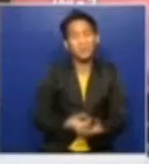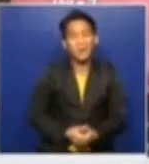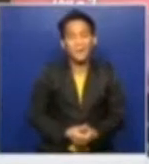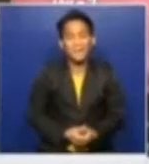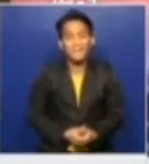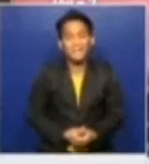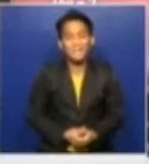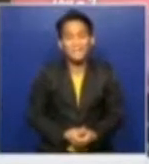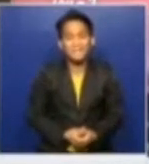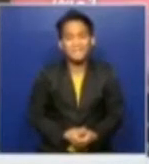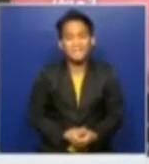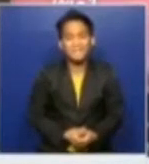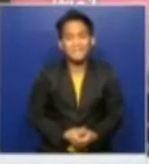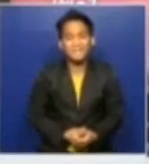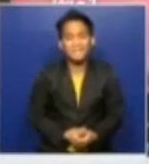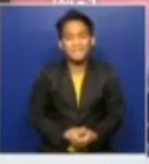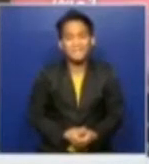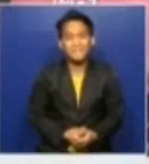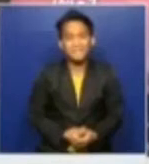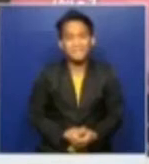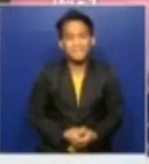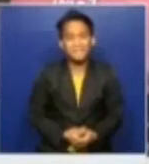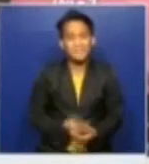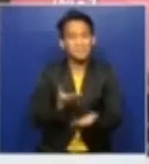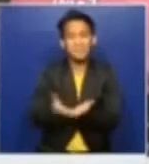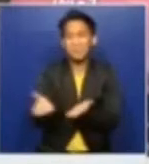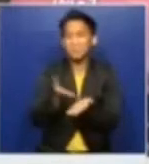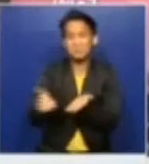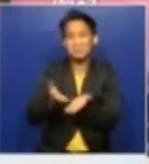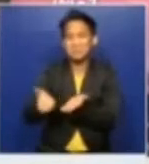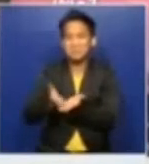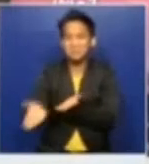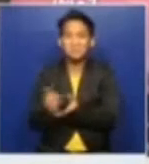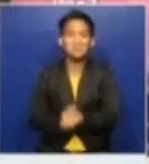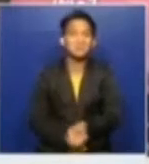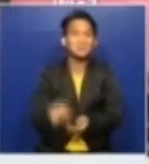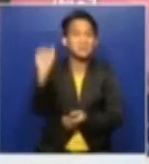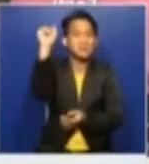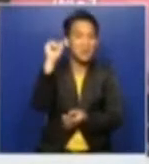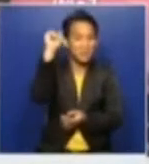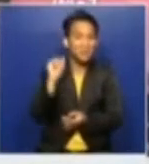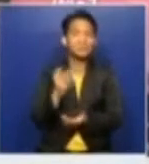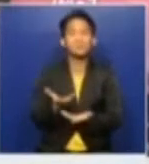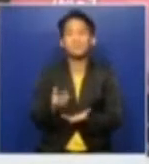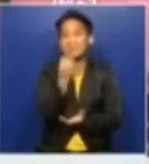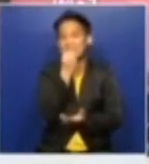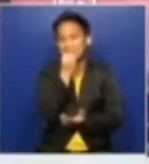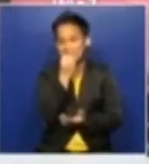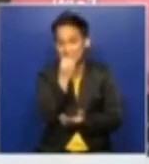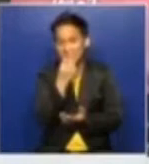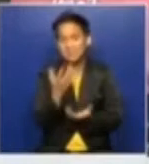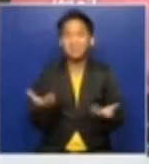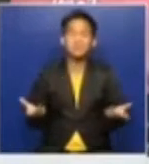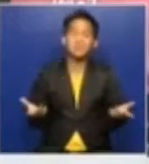ขาอยู่ห่างกัน4ปีจะต้องสูญเสียอีกมากมายมหาศาลตั้งแต่ค่ารถค่าเดินทางค่าที่เขา